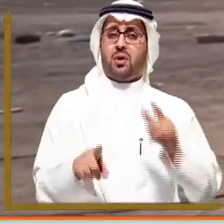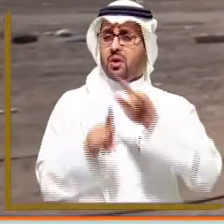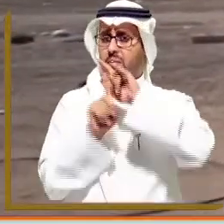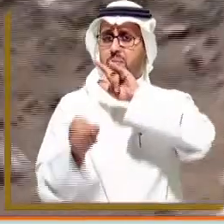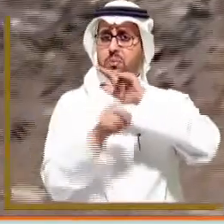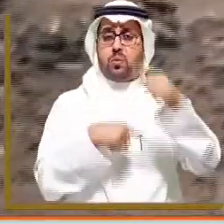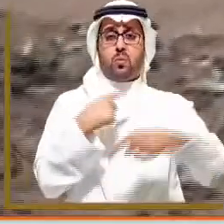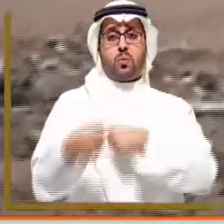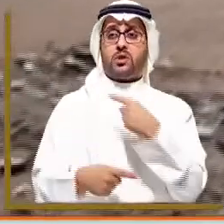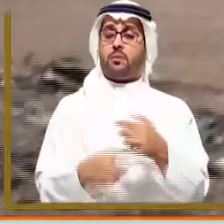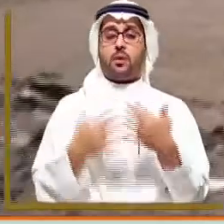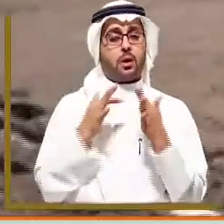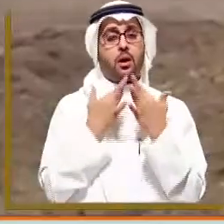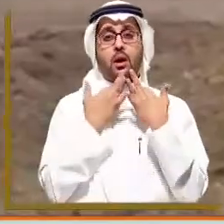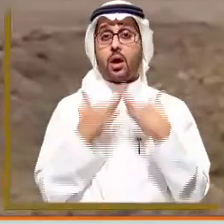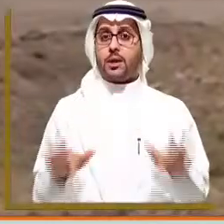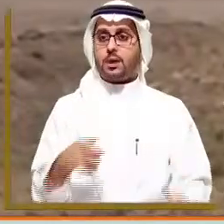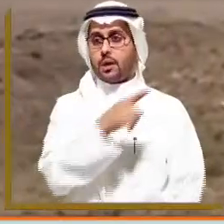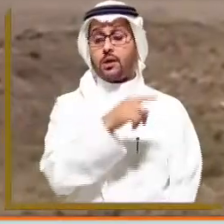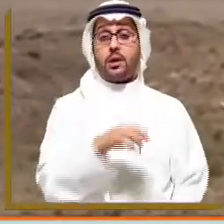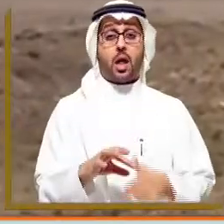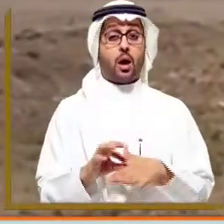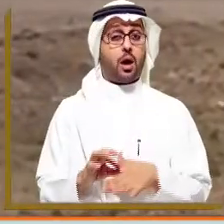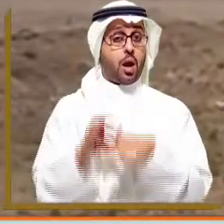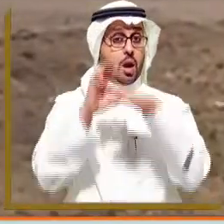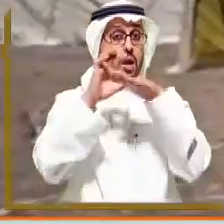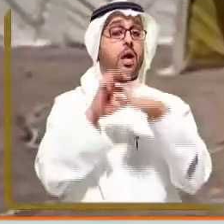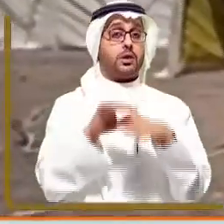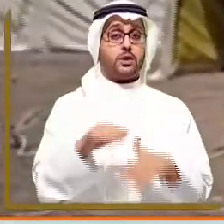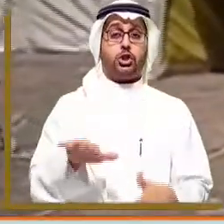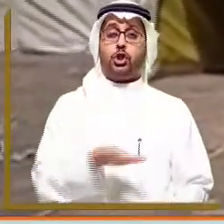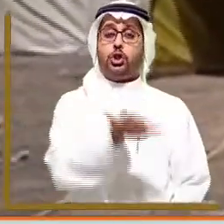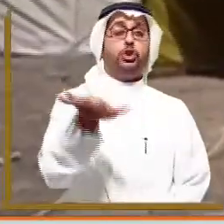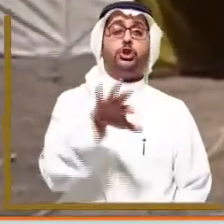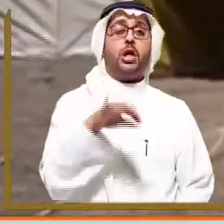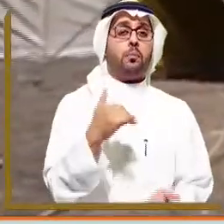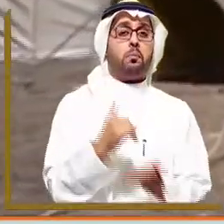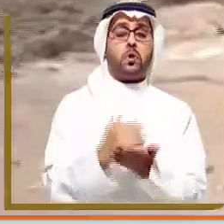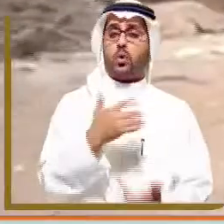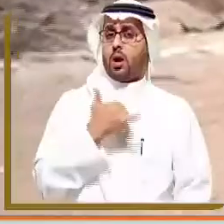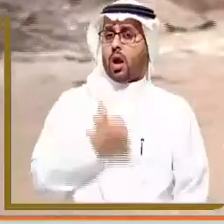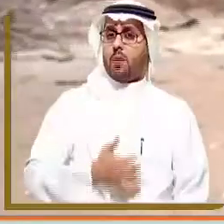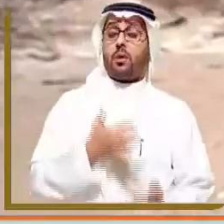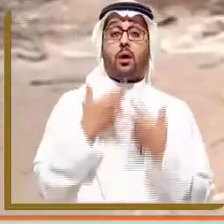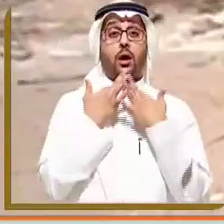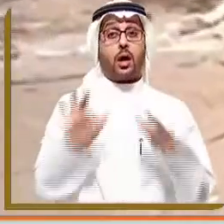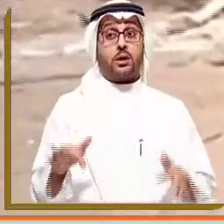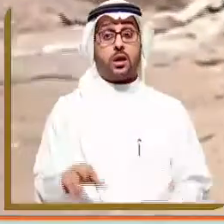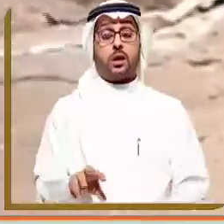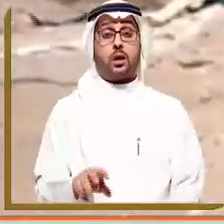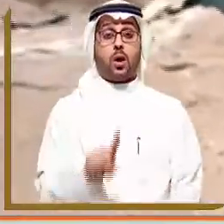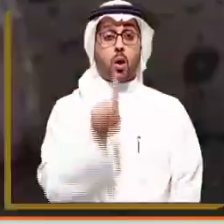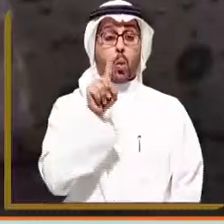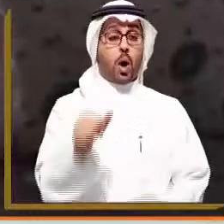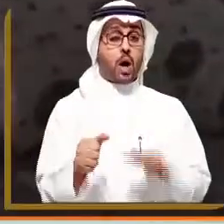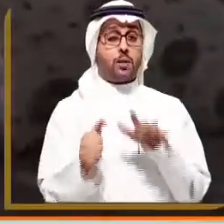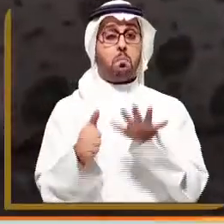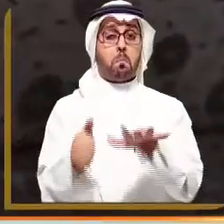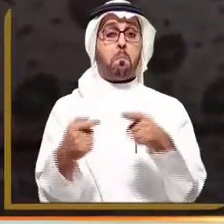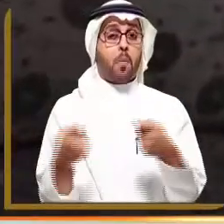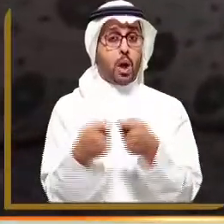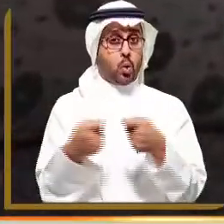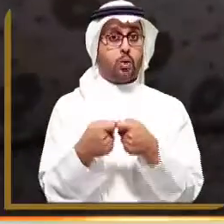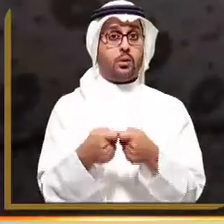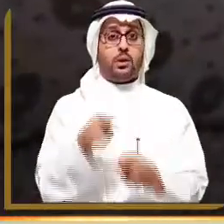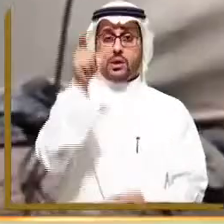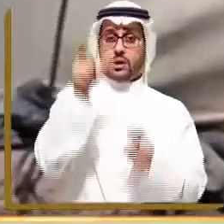الاحتياجات الإنسانية لمليون شخص. وأوضحت الخارجية الأمريكية أن هناك 1 مليون شخص في مأرب بحاجة إلى